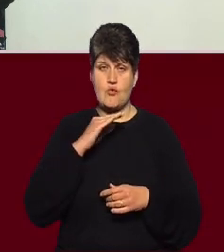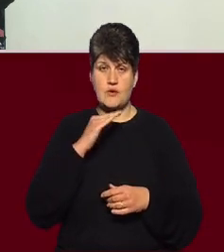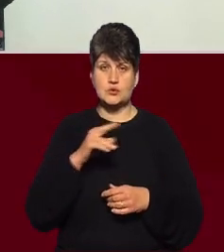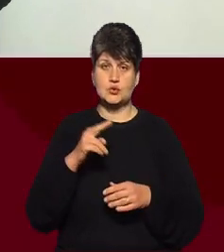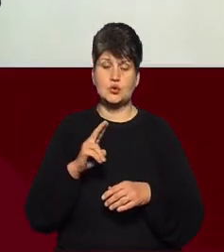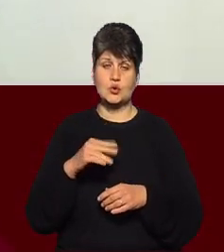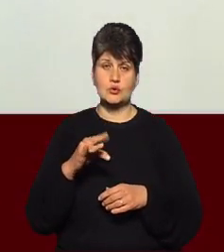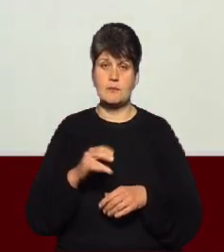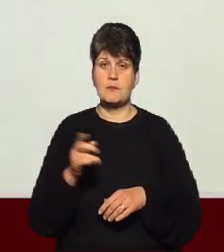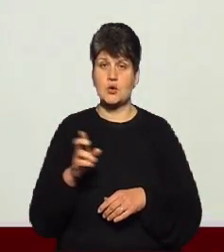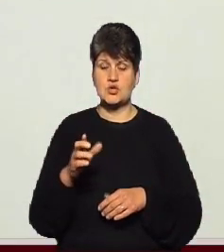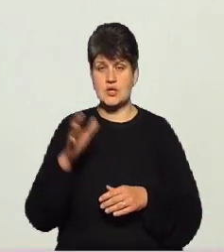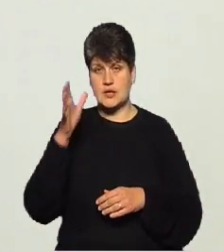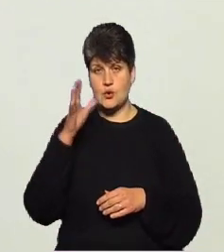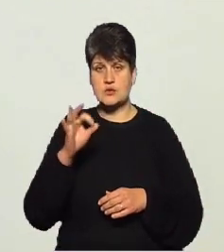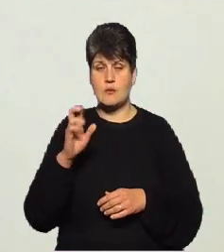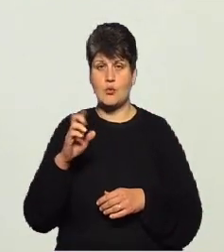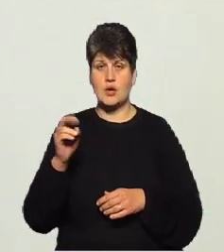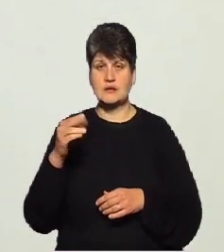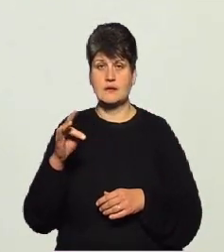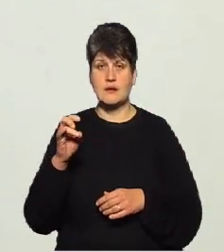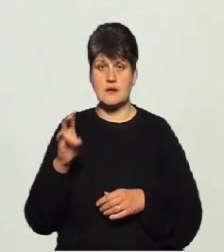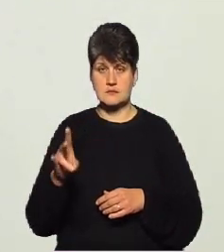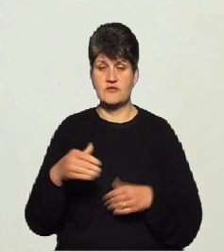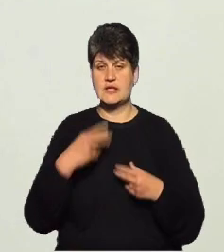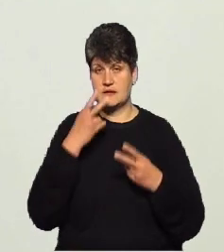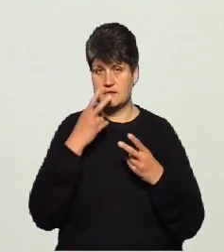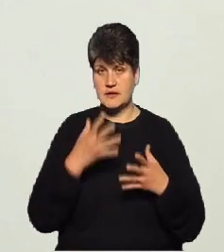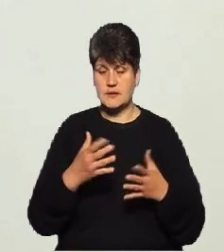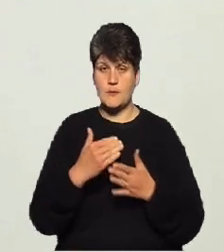наук Оксаною Боднар. Ви дивилися програму «Сьогодні головне». На все добре.